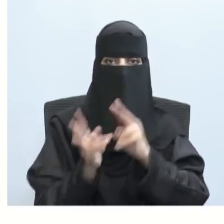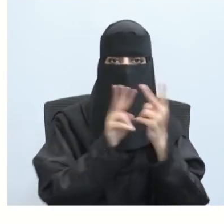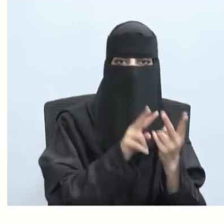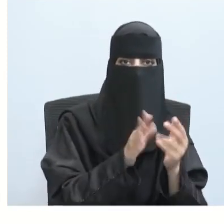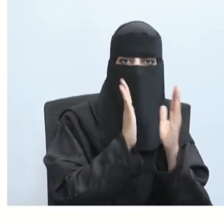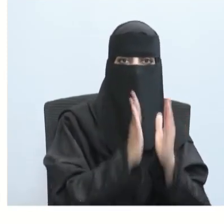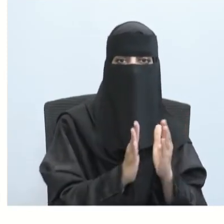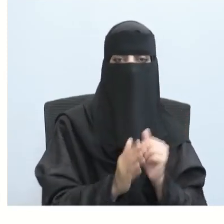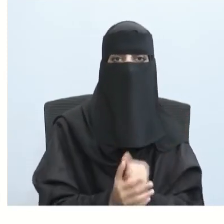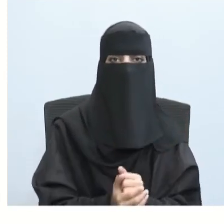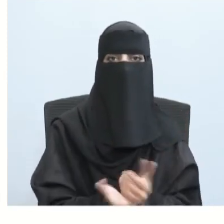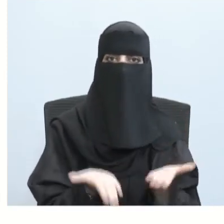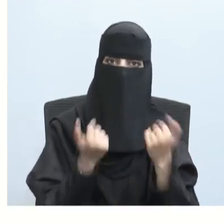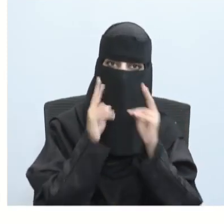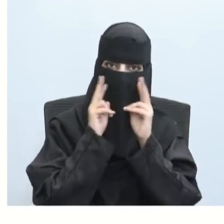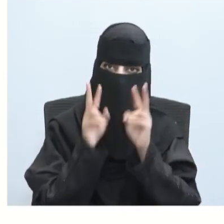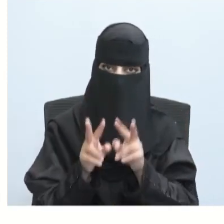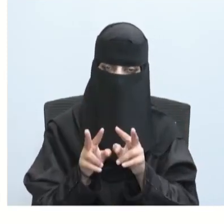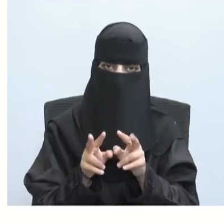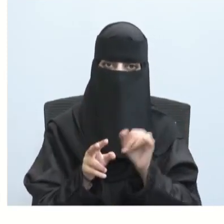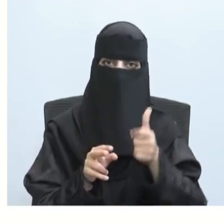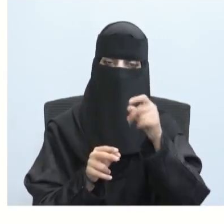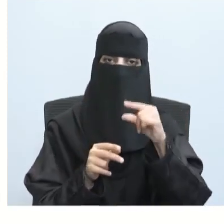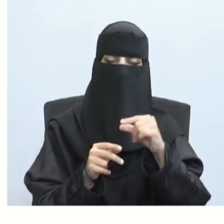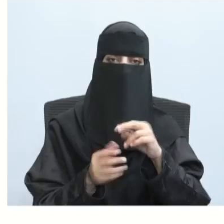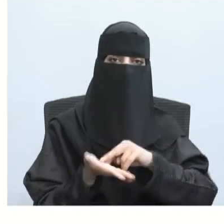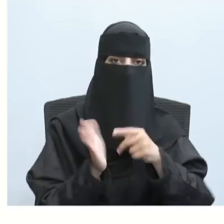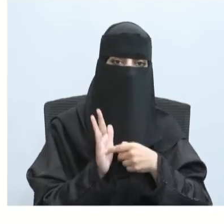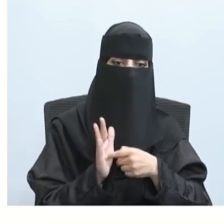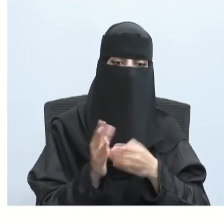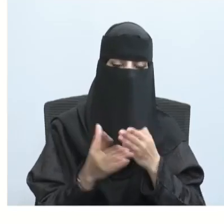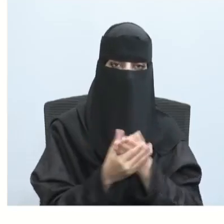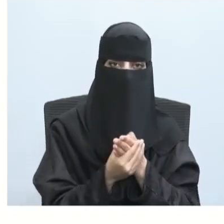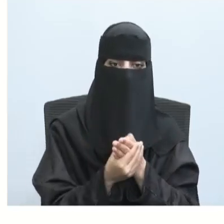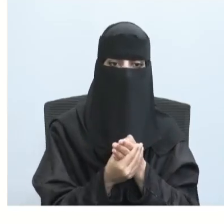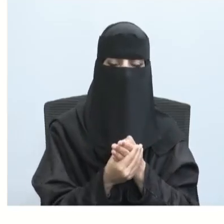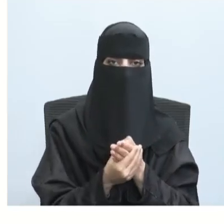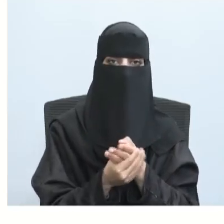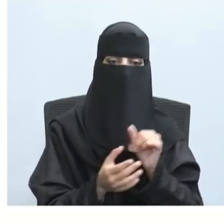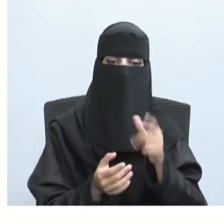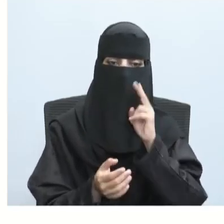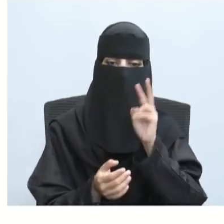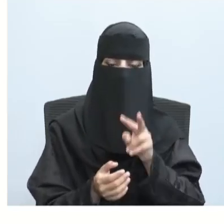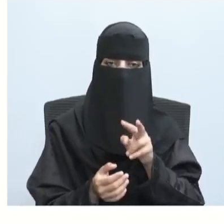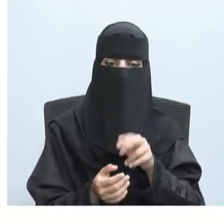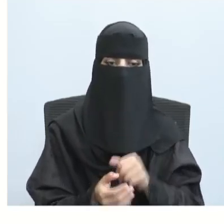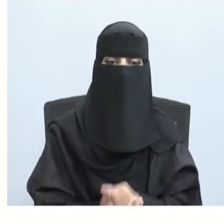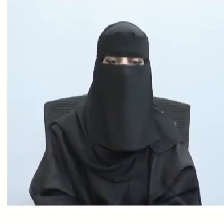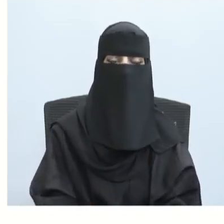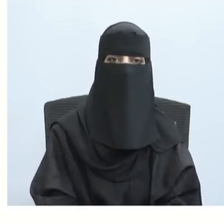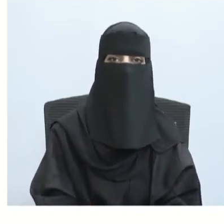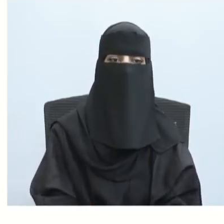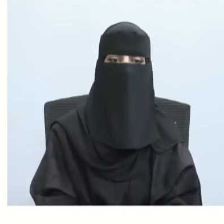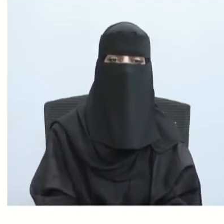حاله اخرى دعونا نشاهد ماذا يحدث عبر ما نشاهده امامنا